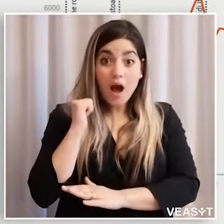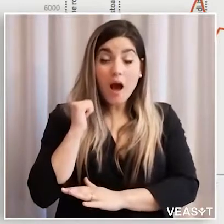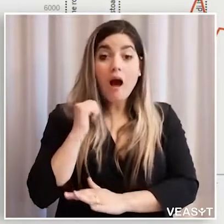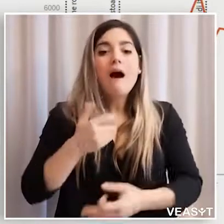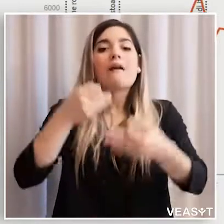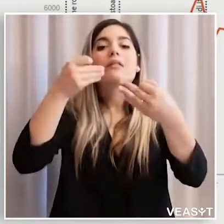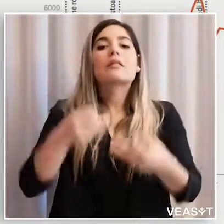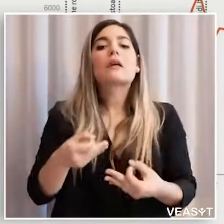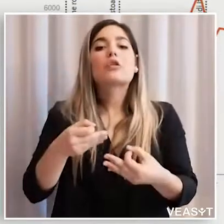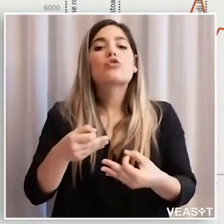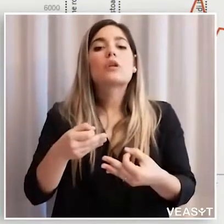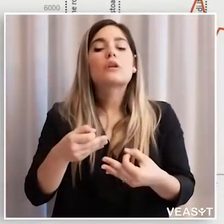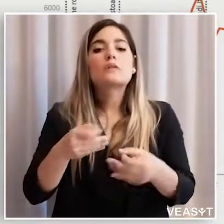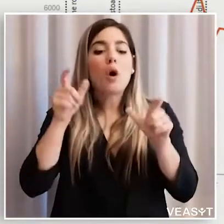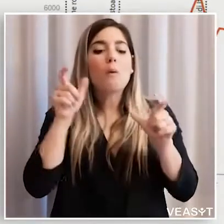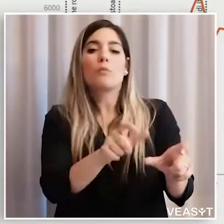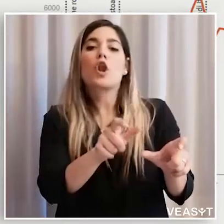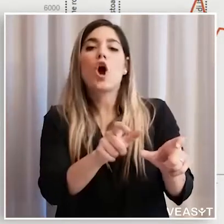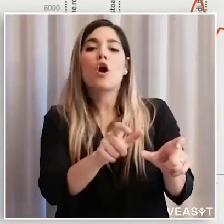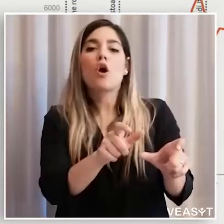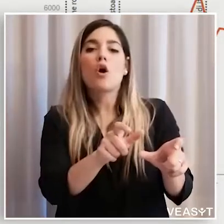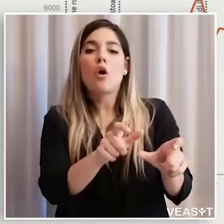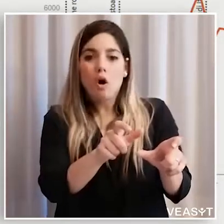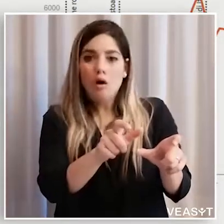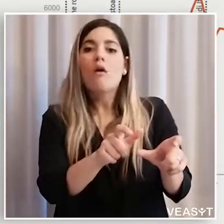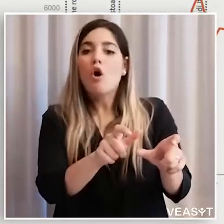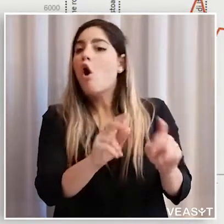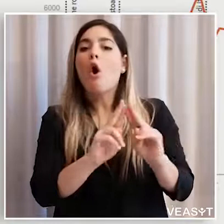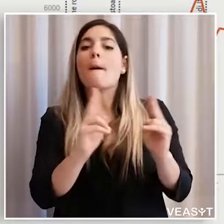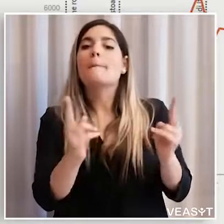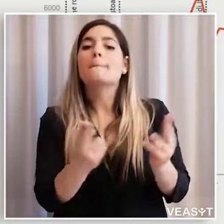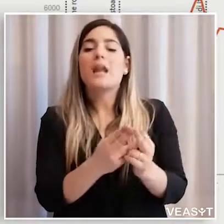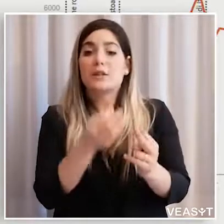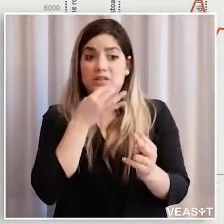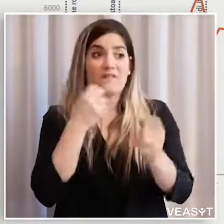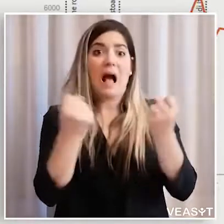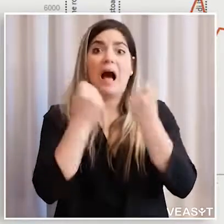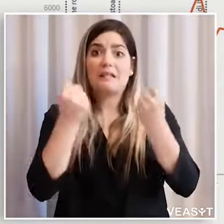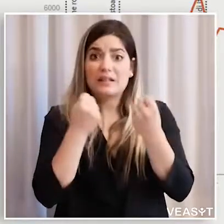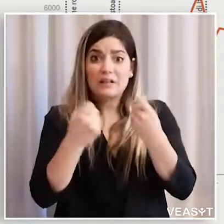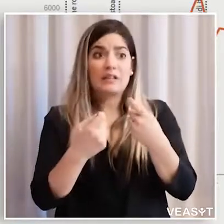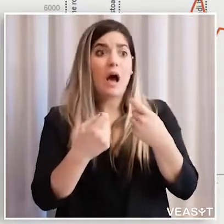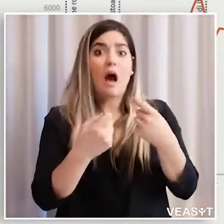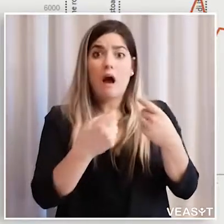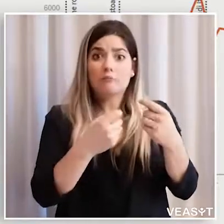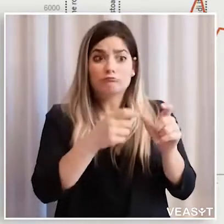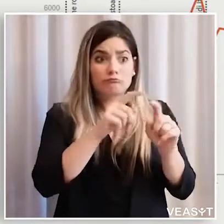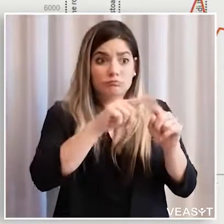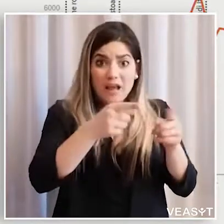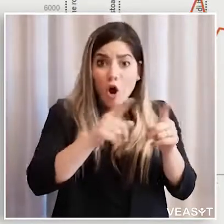valls si è deciso di fare il lock down cioè di chiudere l'attività di